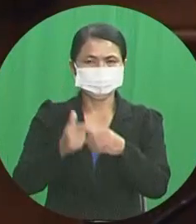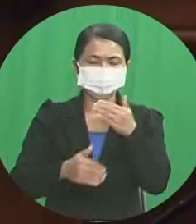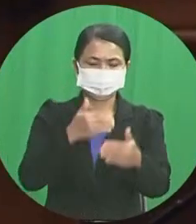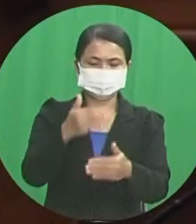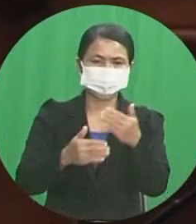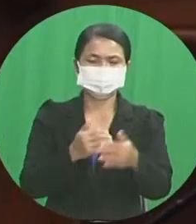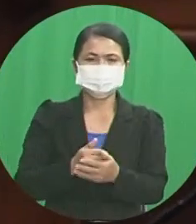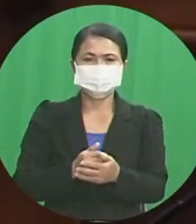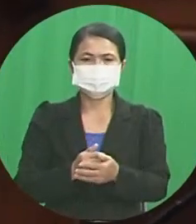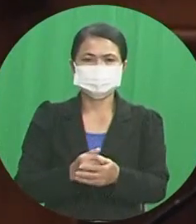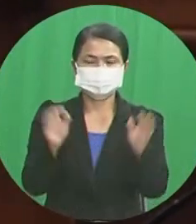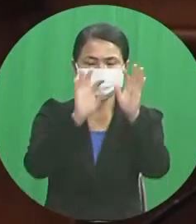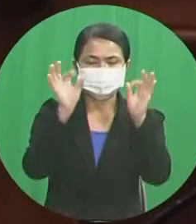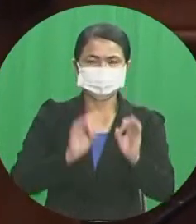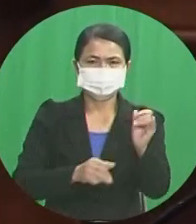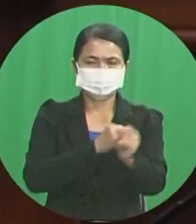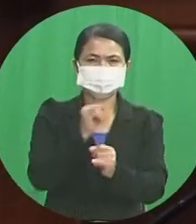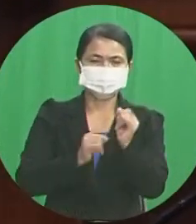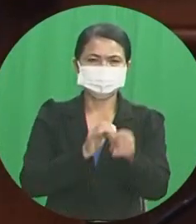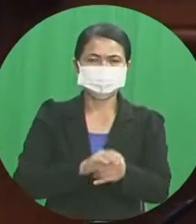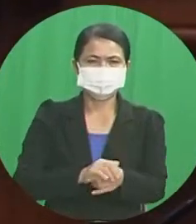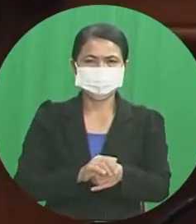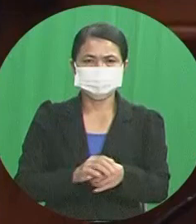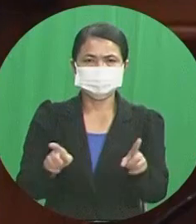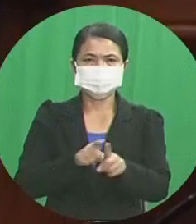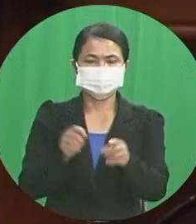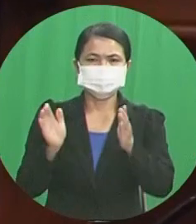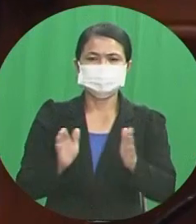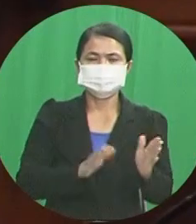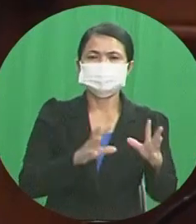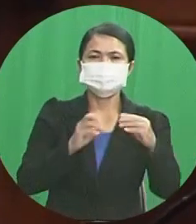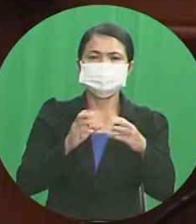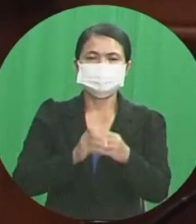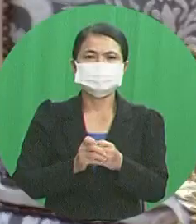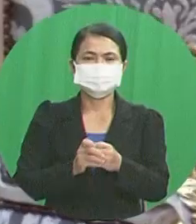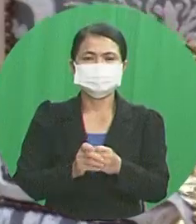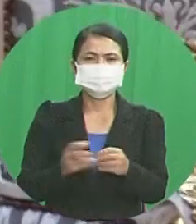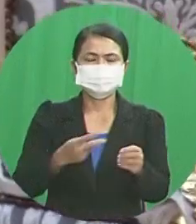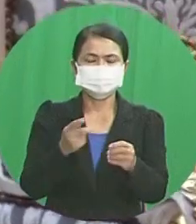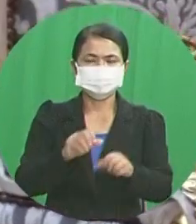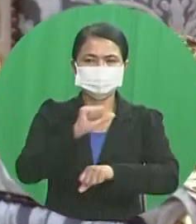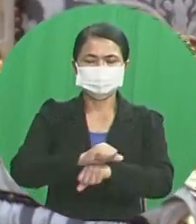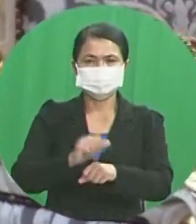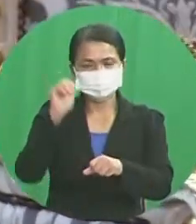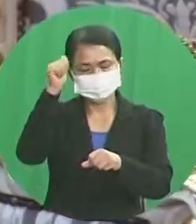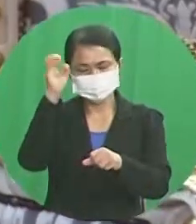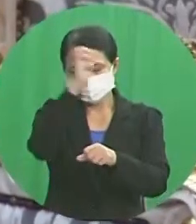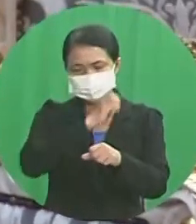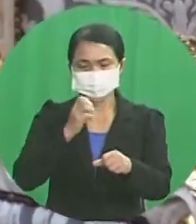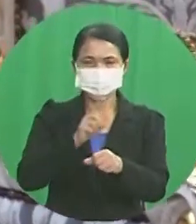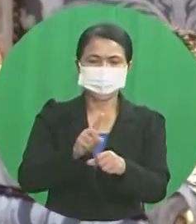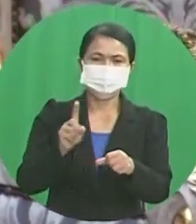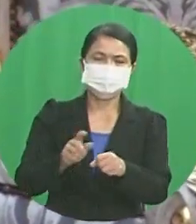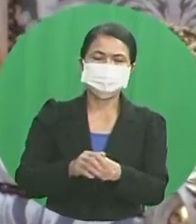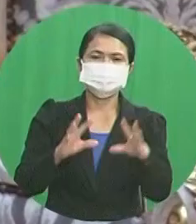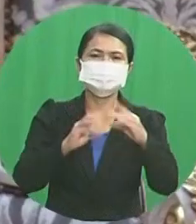បន្ទាប់ក្នុងវេទិកាអន្តរជាតិដូចជារៀបចំកិច្ចប្រជុំភាពជាដៃគូសហភាពអាស៊ីអឺរ៉ុបលើកទី11